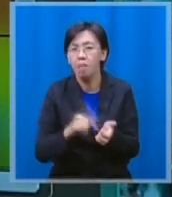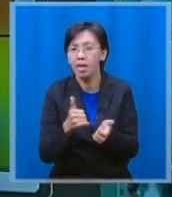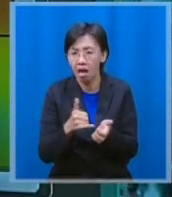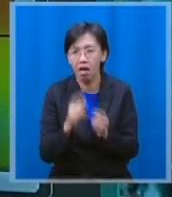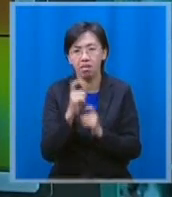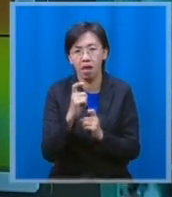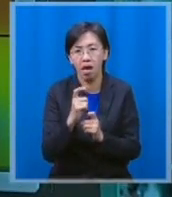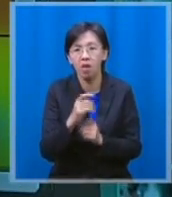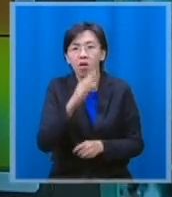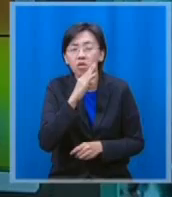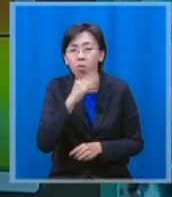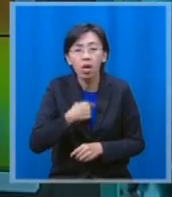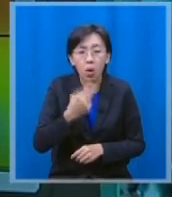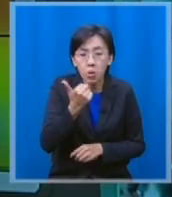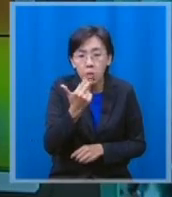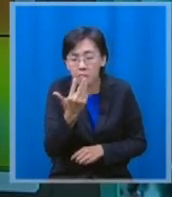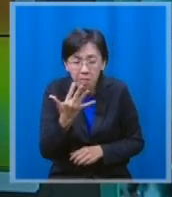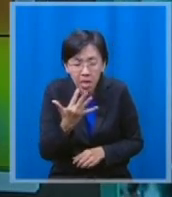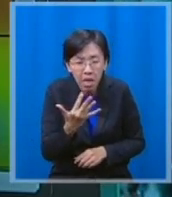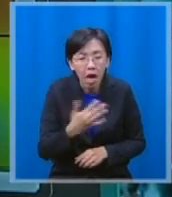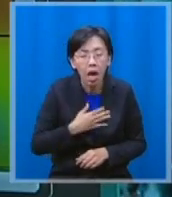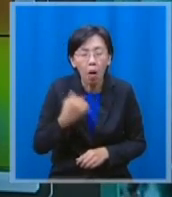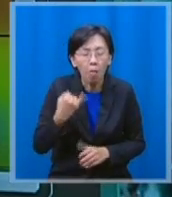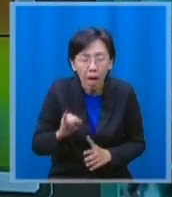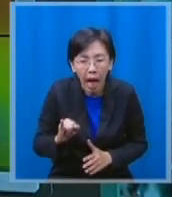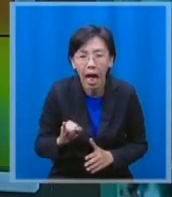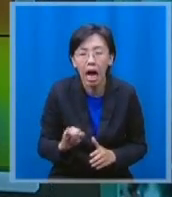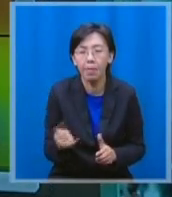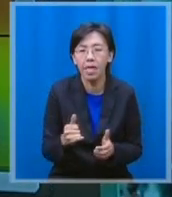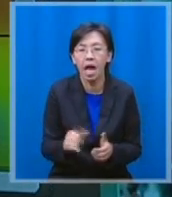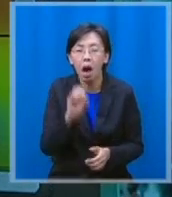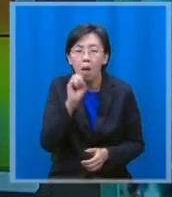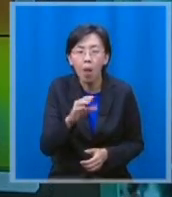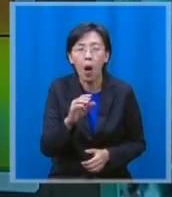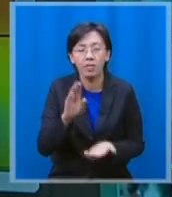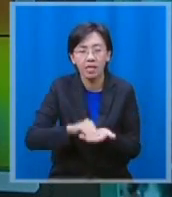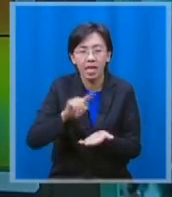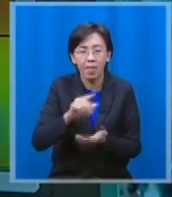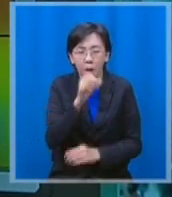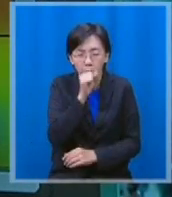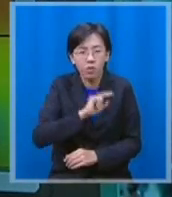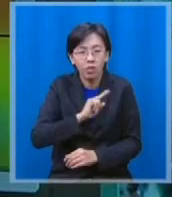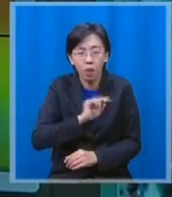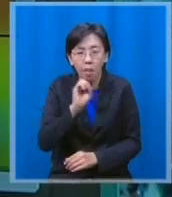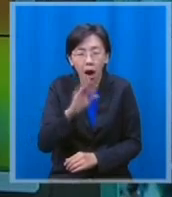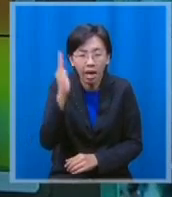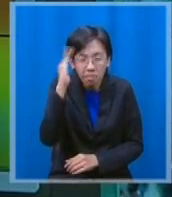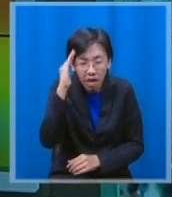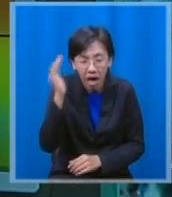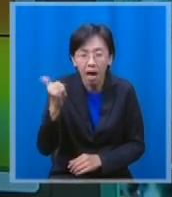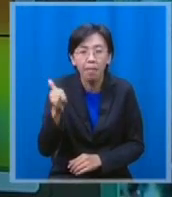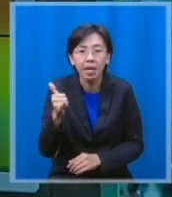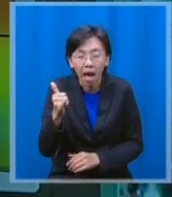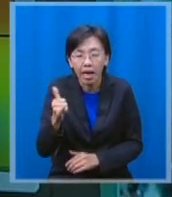ถ้าเกิดว่าเราประมาทหรือว่าเราเผลอบอกข้อมูลส่วนตัวของเราให้คนอื่นได้รับทราบ เขาอาจจะนำไปใช้ทำอะไรก็